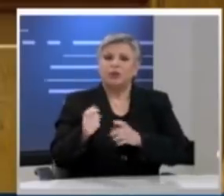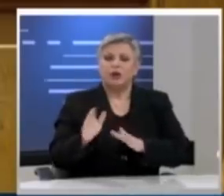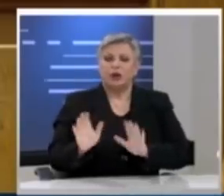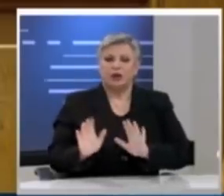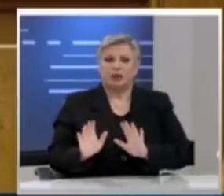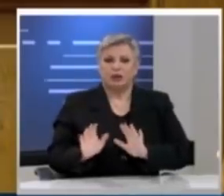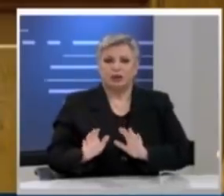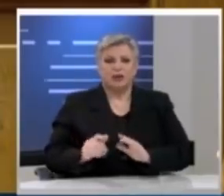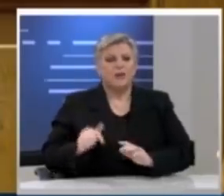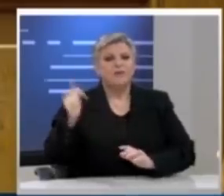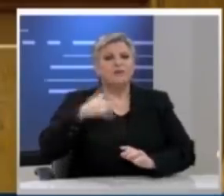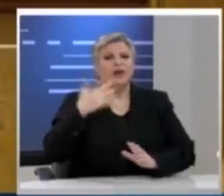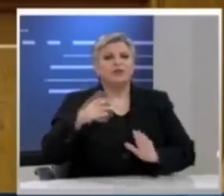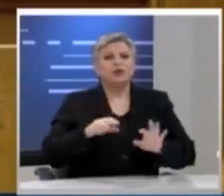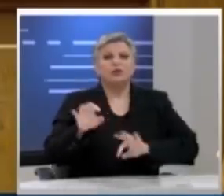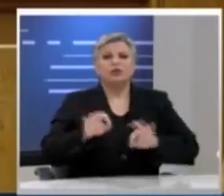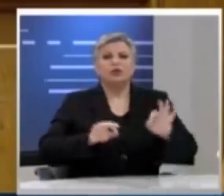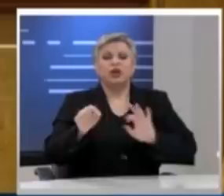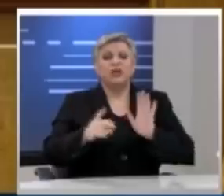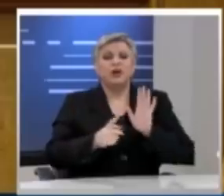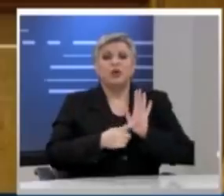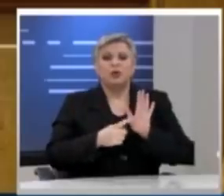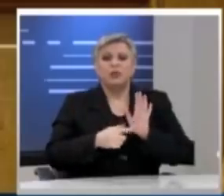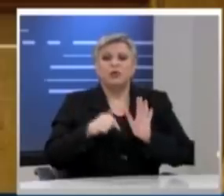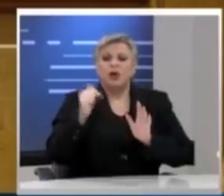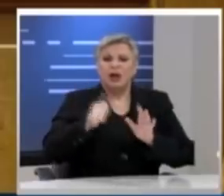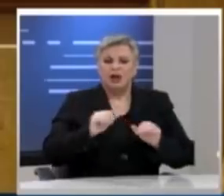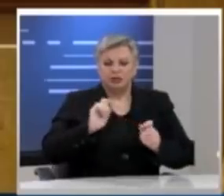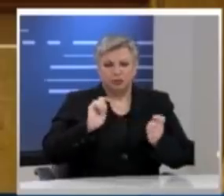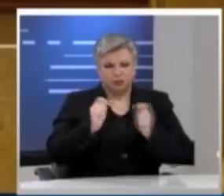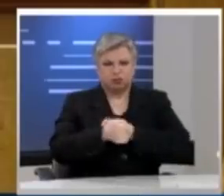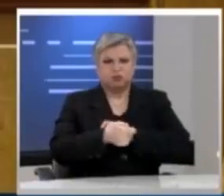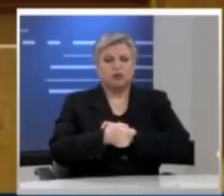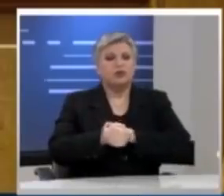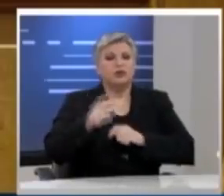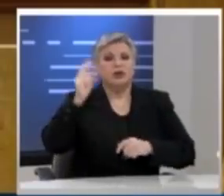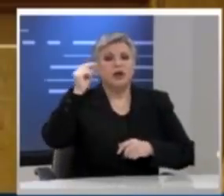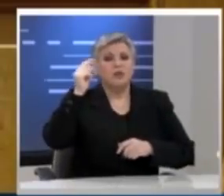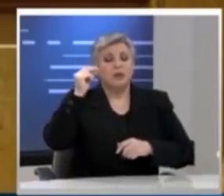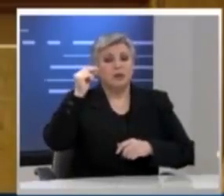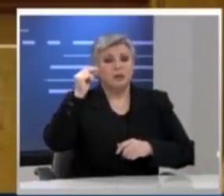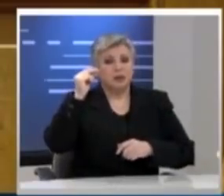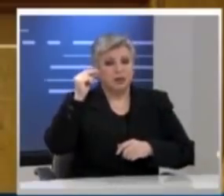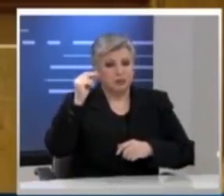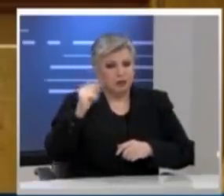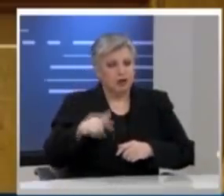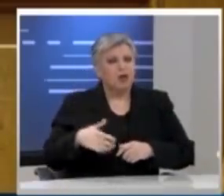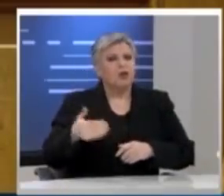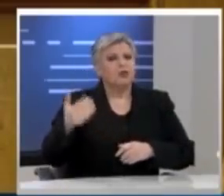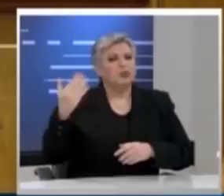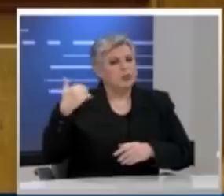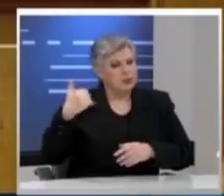σκούπα που ολοκληρώνει το τοπίο στην ανώτατη εκπαίδευση όπως είχατε υποσχεθεί και στους